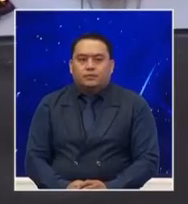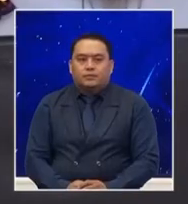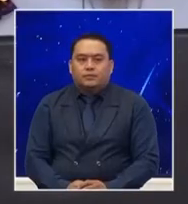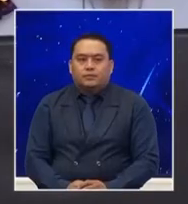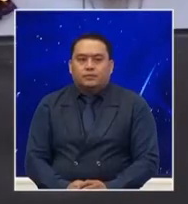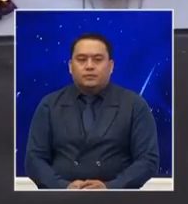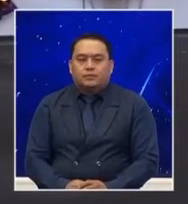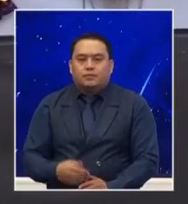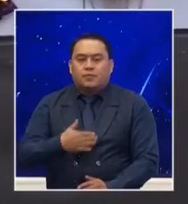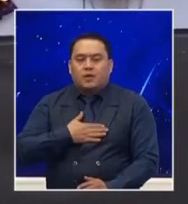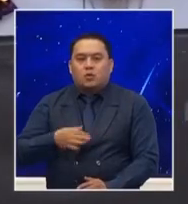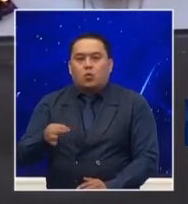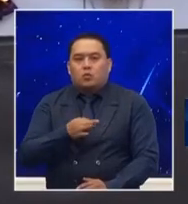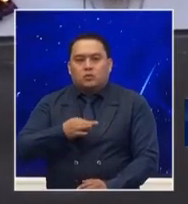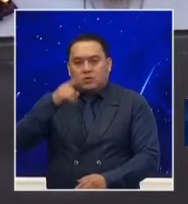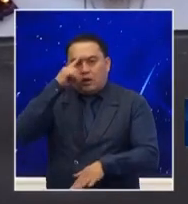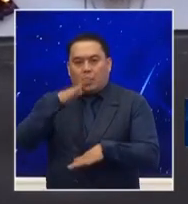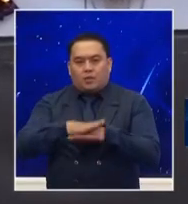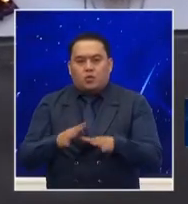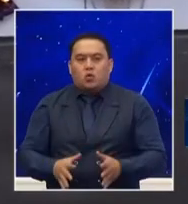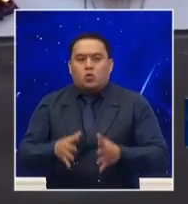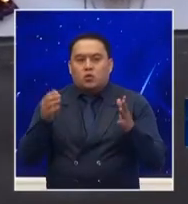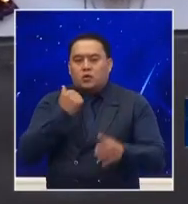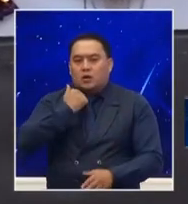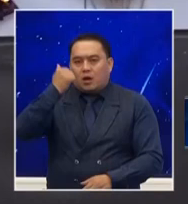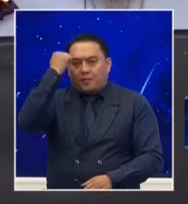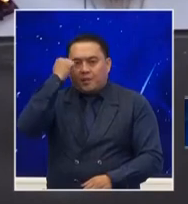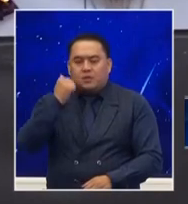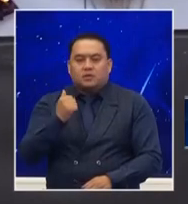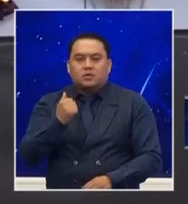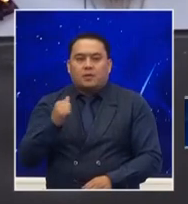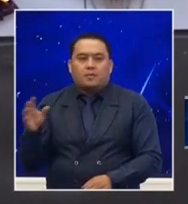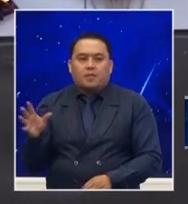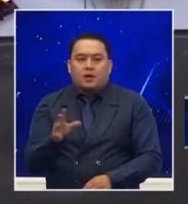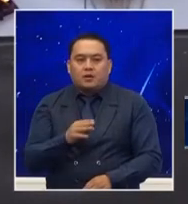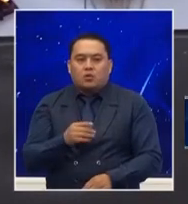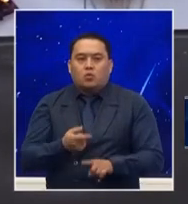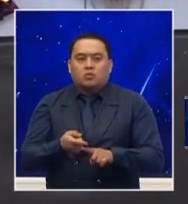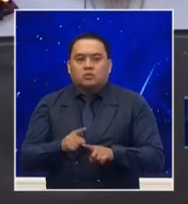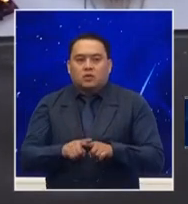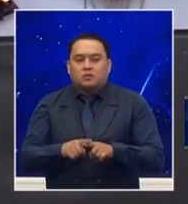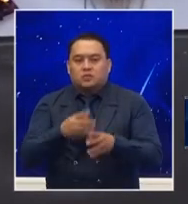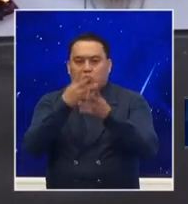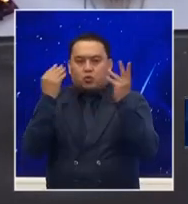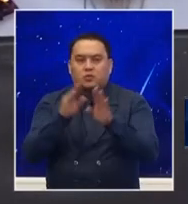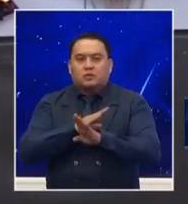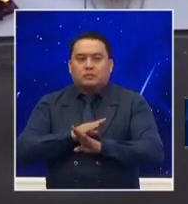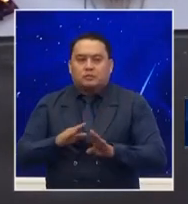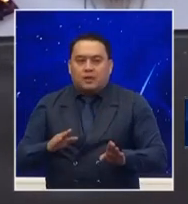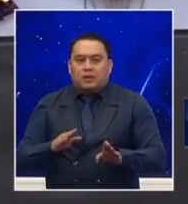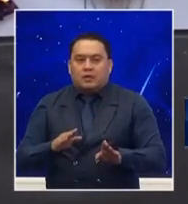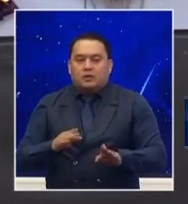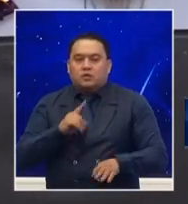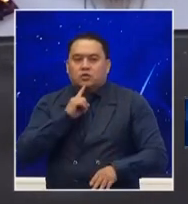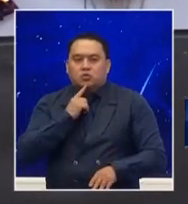Мен облыс әкіміне үлкен алғысын білемін, барша желтоқсандардың атынан. Осындай бізді ұмытпай, мынандай